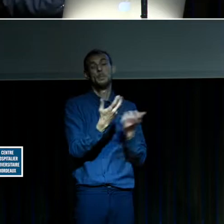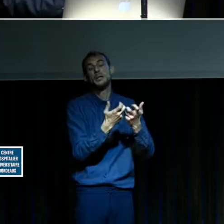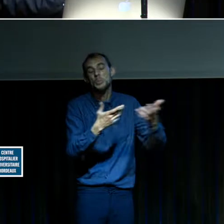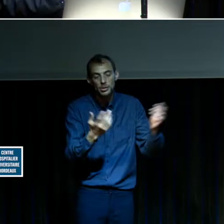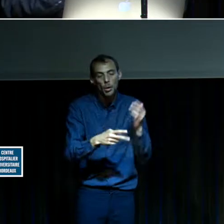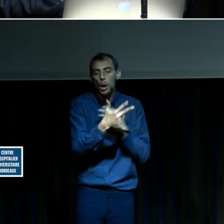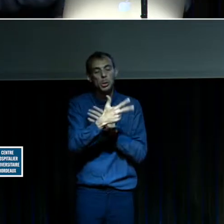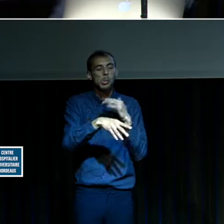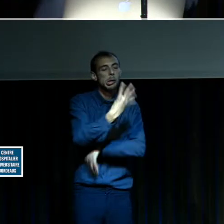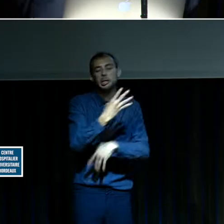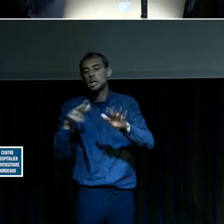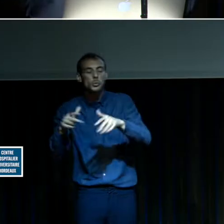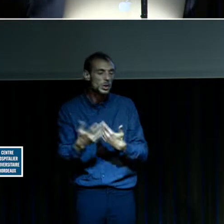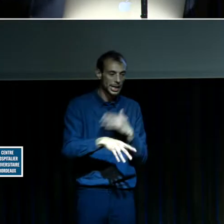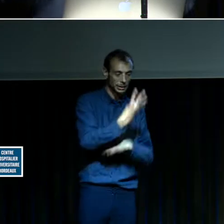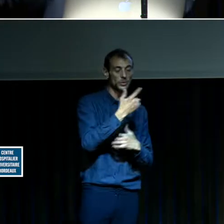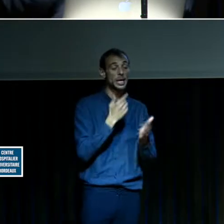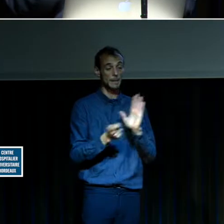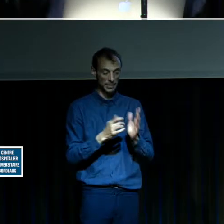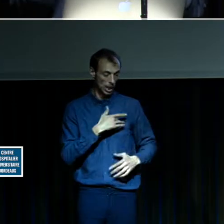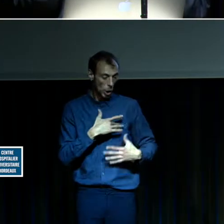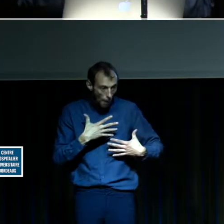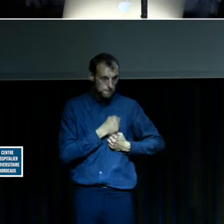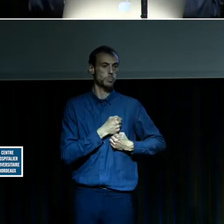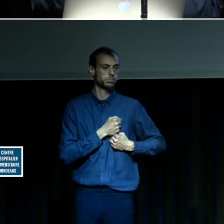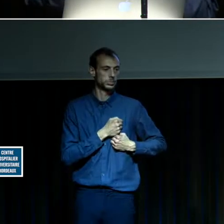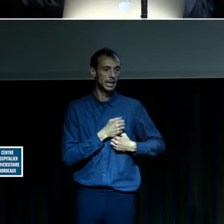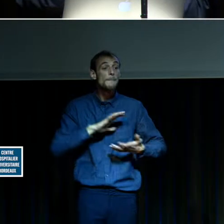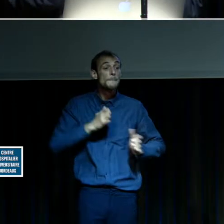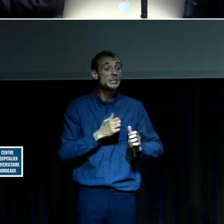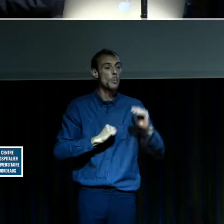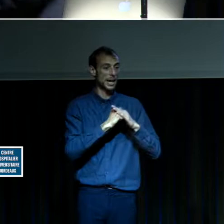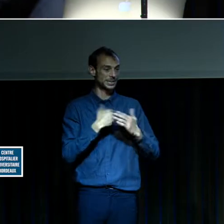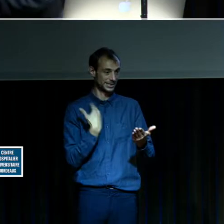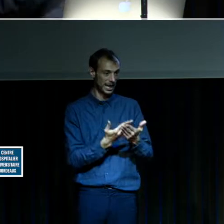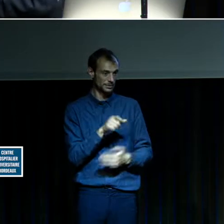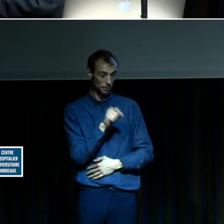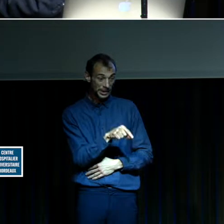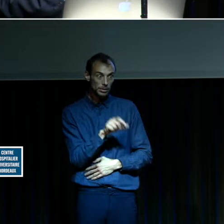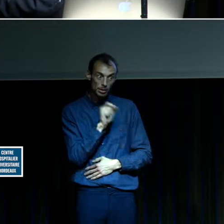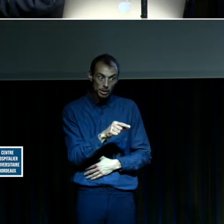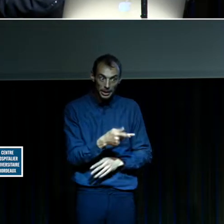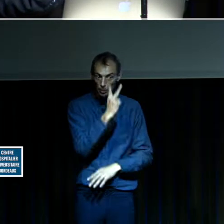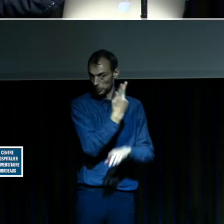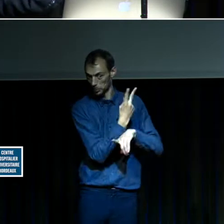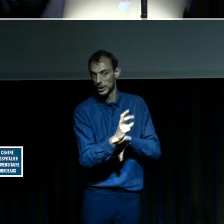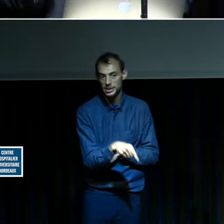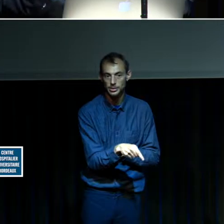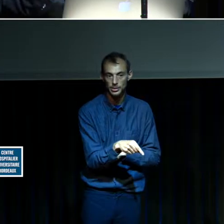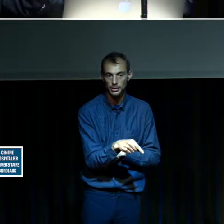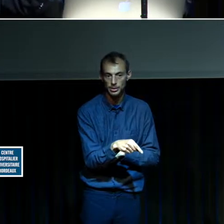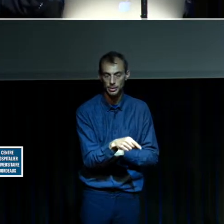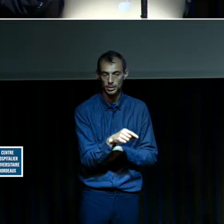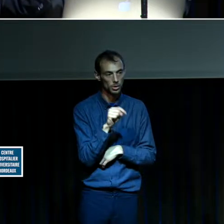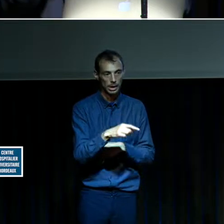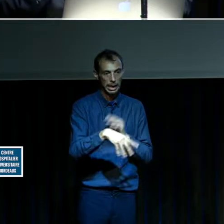Donc, c'est le moment où il y a le maximum de pression dans les artères. C'est cette pression-là qui est la plus néfaste, la plus toxique pour la paroi des artères. Il ne faut pas qu'elle soit